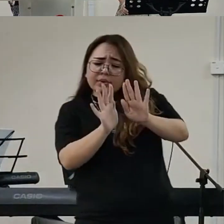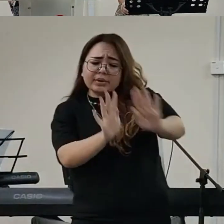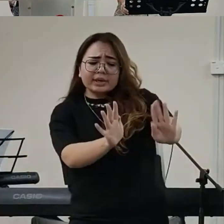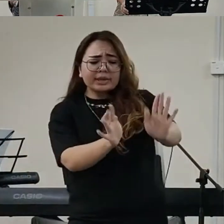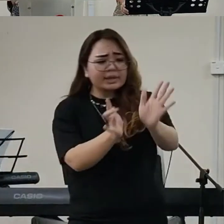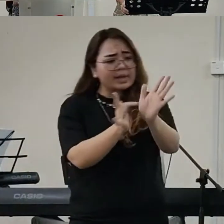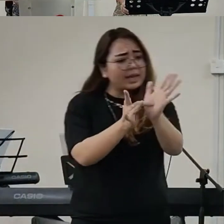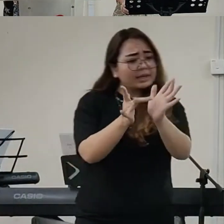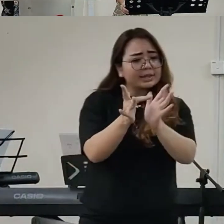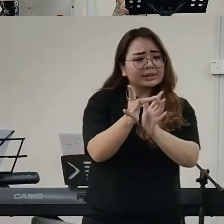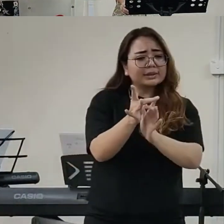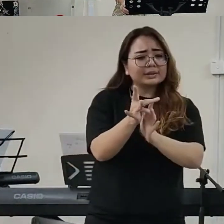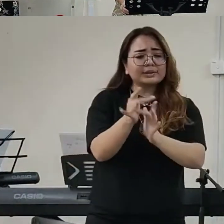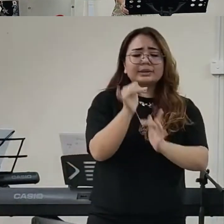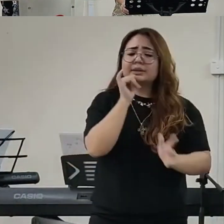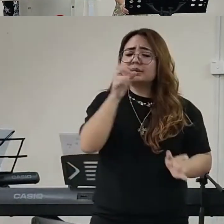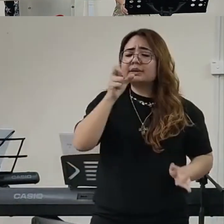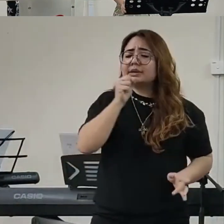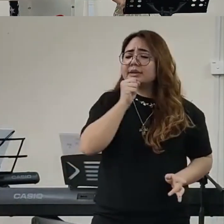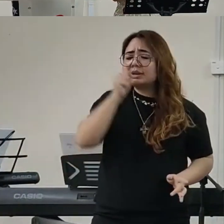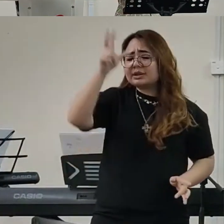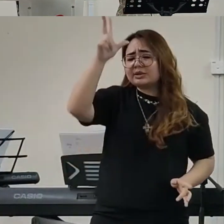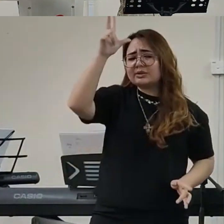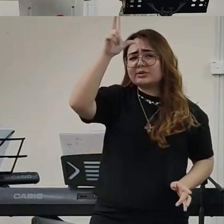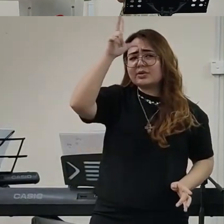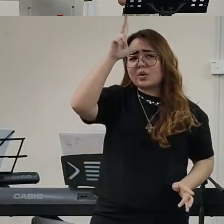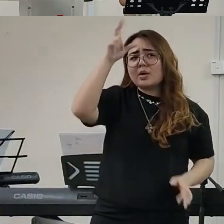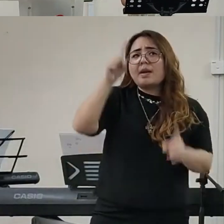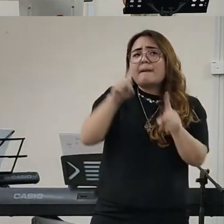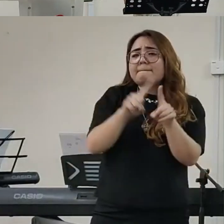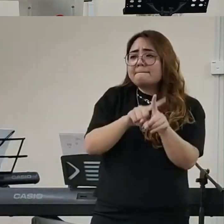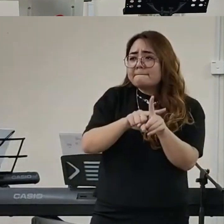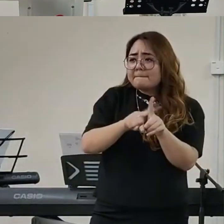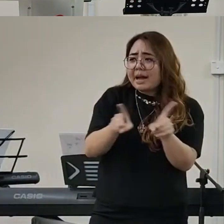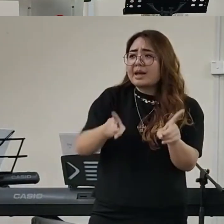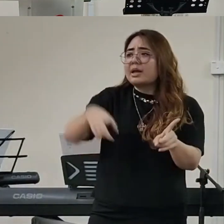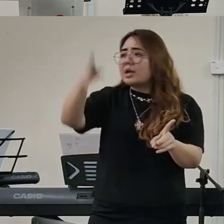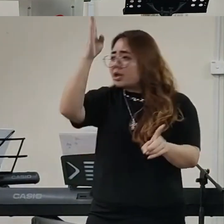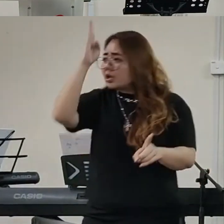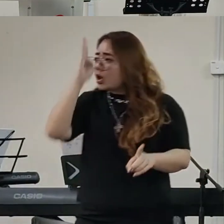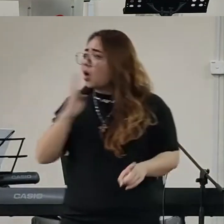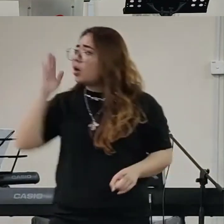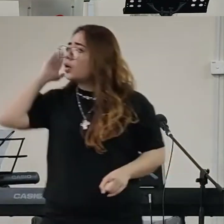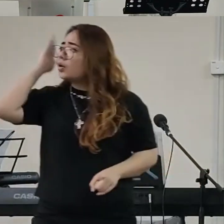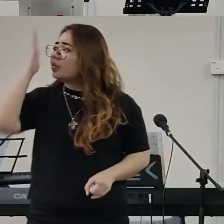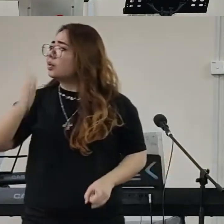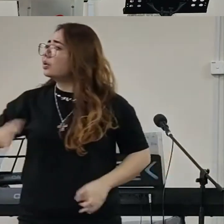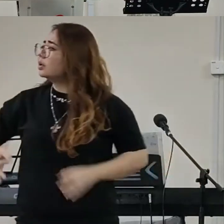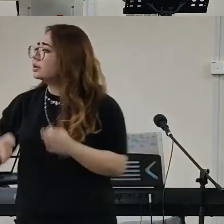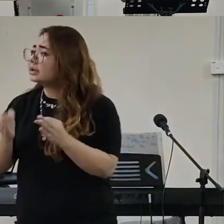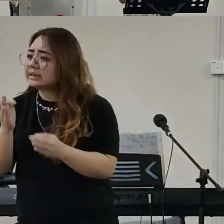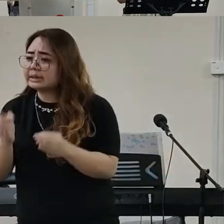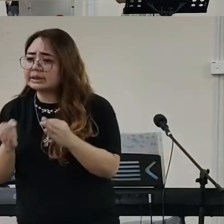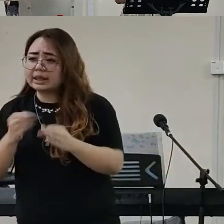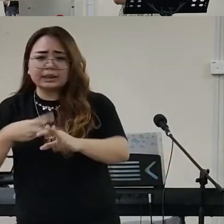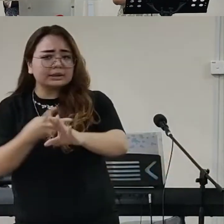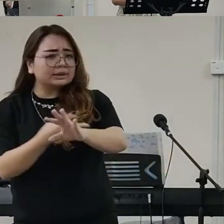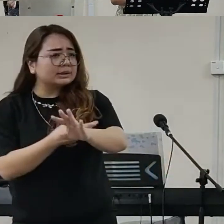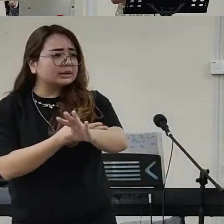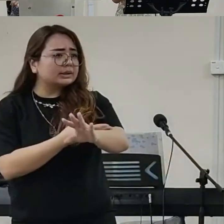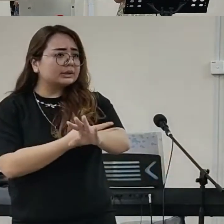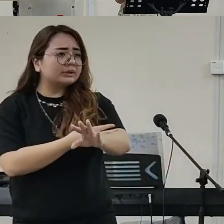most Christians are familiar. 那十七节呢，有两种审判。第一呢，就是在绵羊与绵羊之间；第二